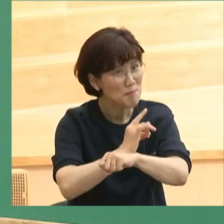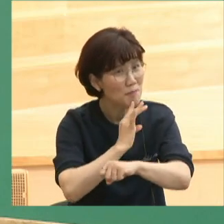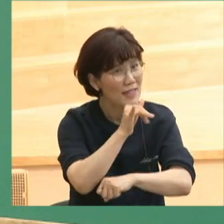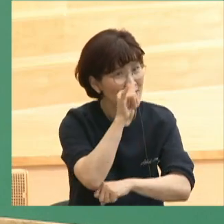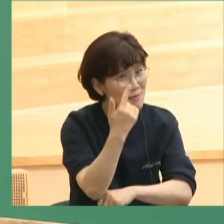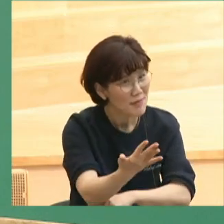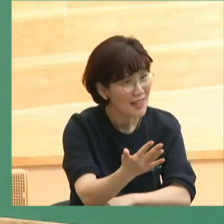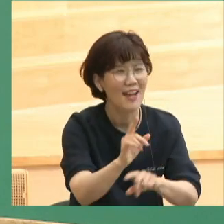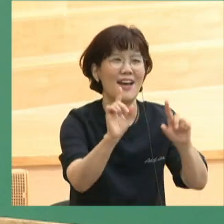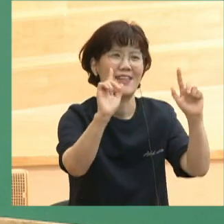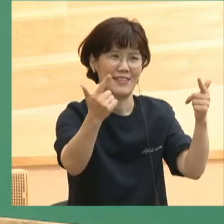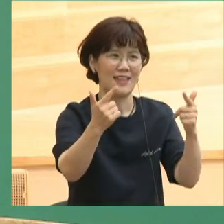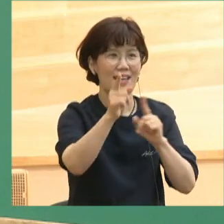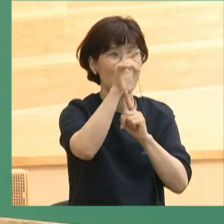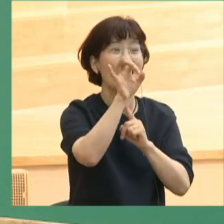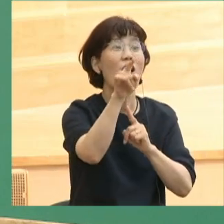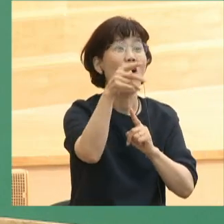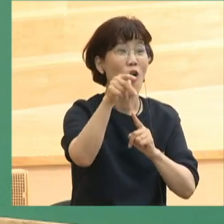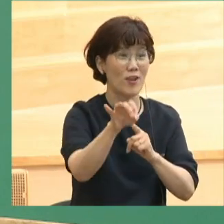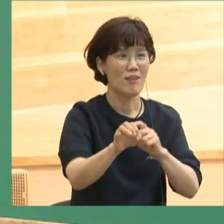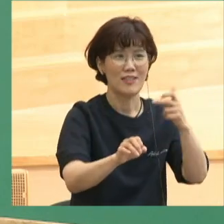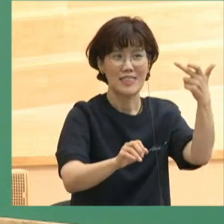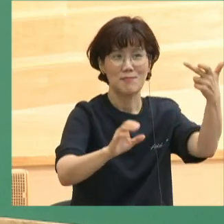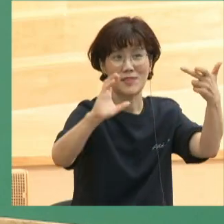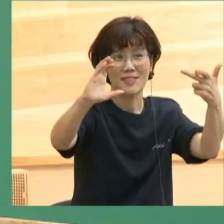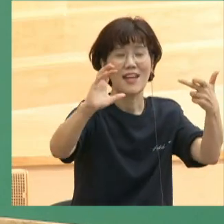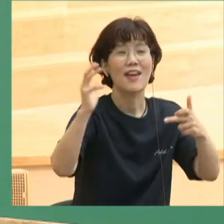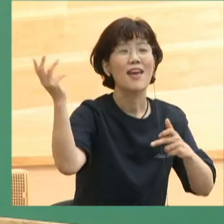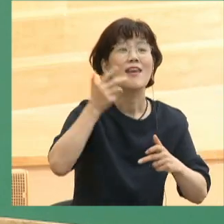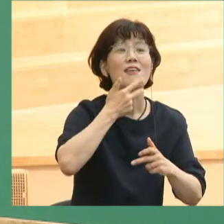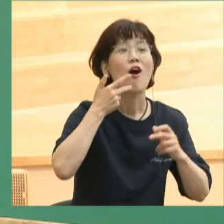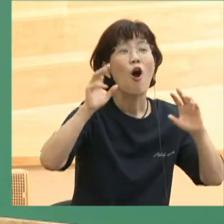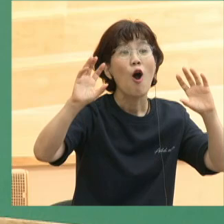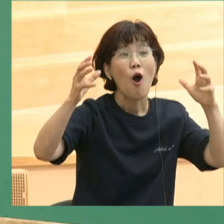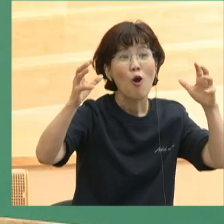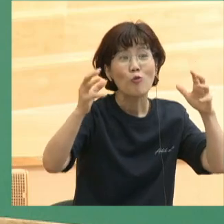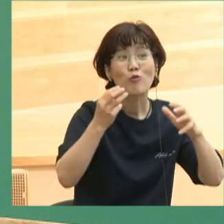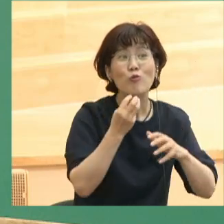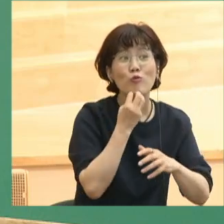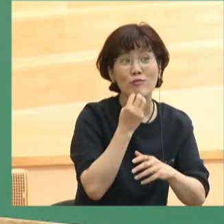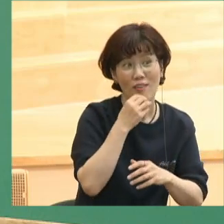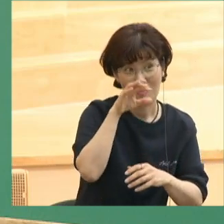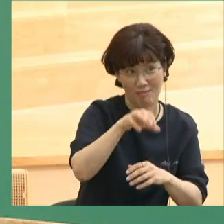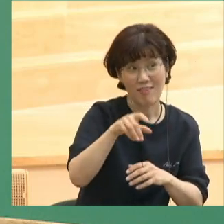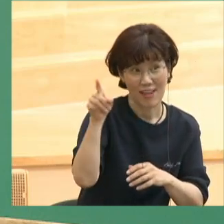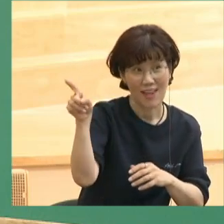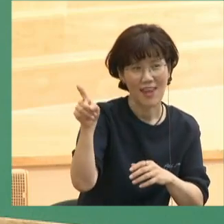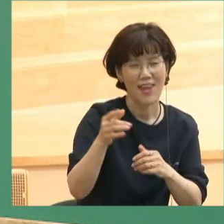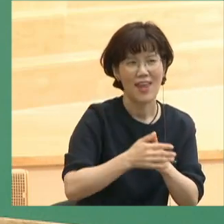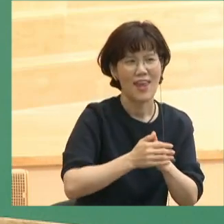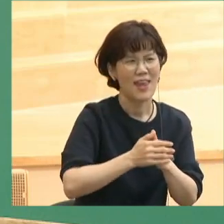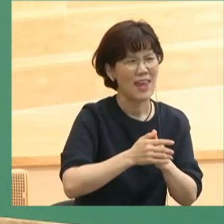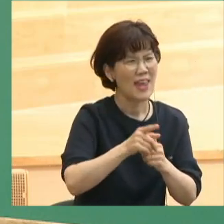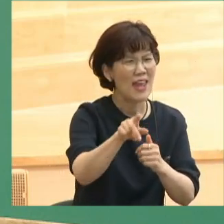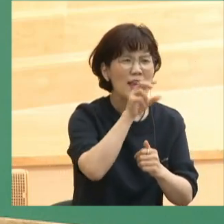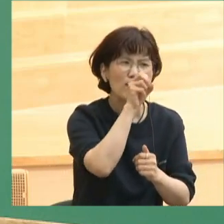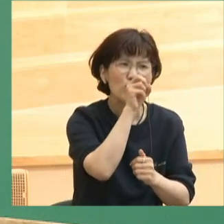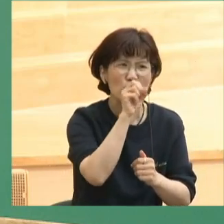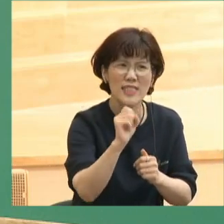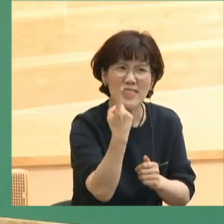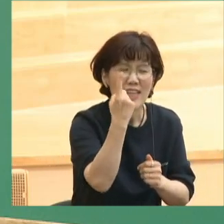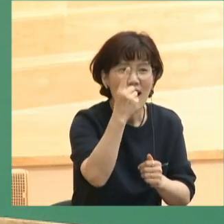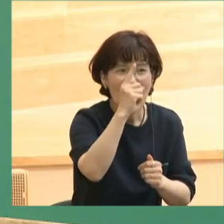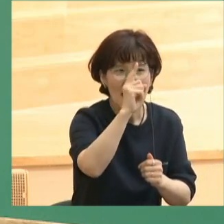아니에요. 이어령 박사는요 17세기에 그 런던의 유럽의 흑사병이 막 런던을